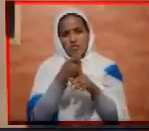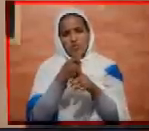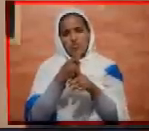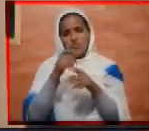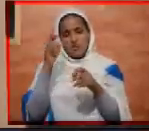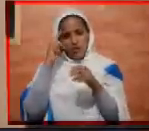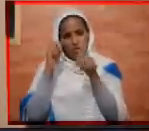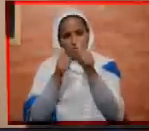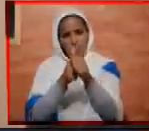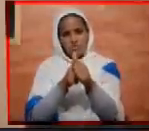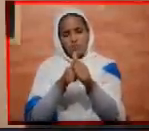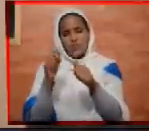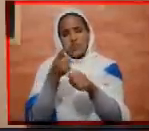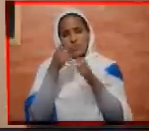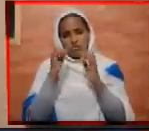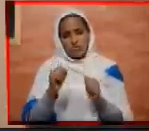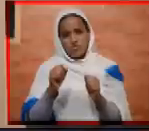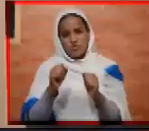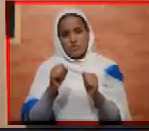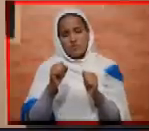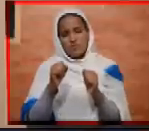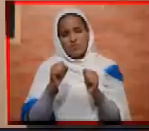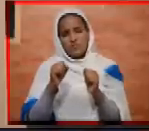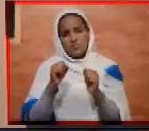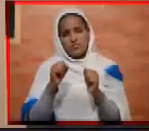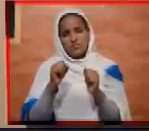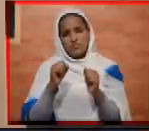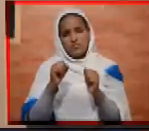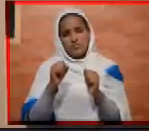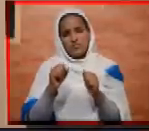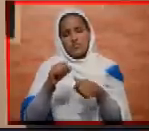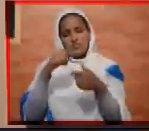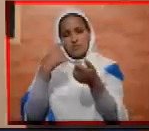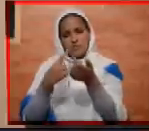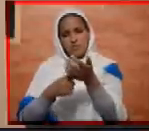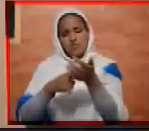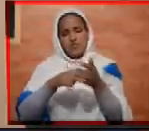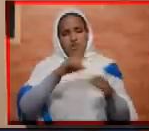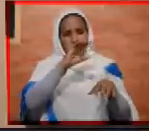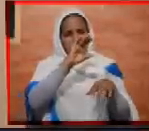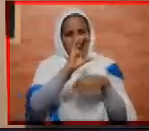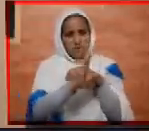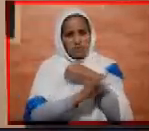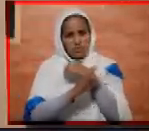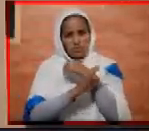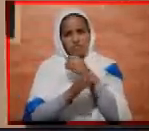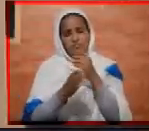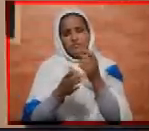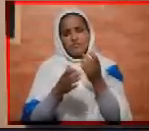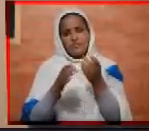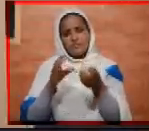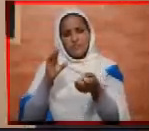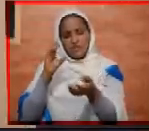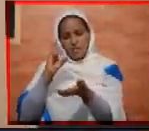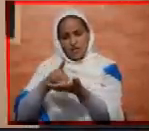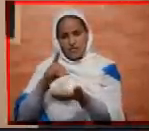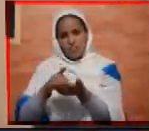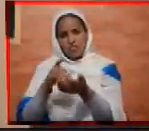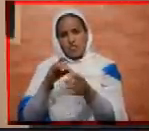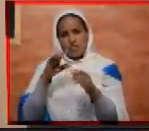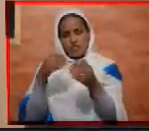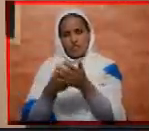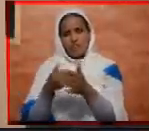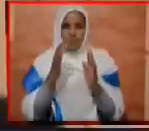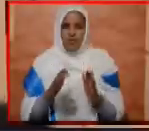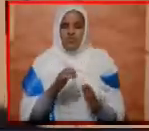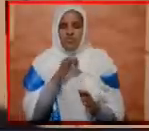መዝሙር ግንዛቤ እና የመምህሩ እንትን ነው እንጂ ቢገናኝ የሚያጠጽም ብዙም አይኖረውም።